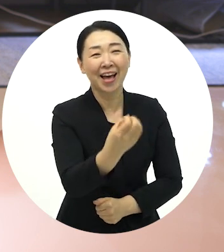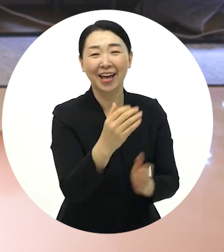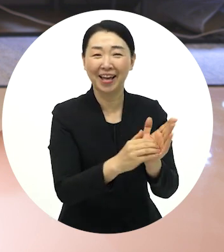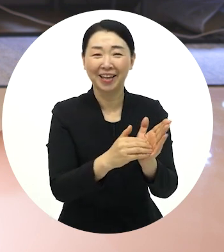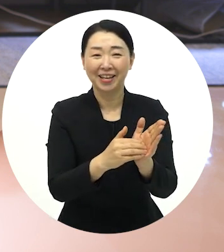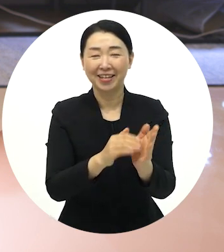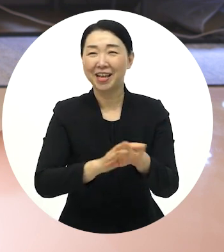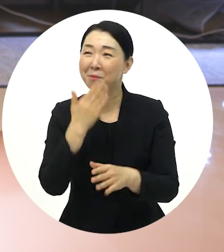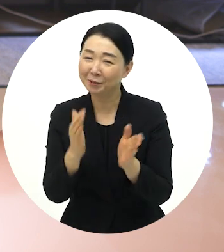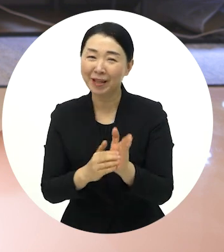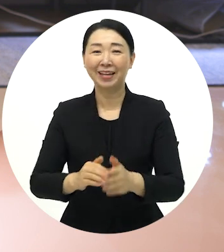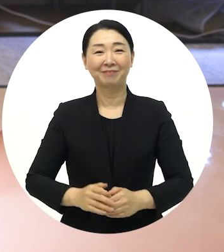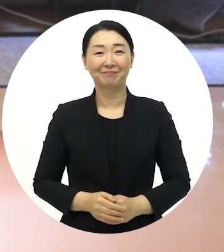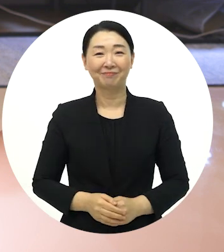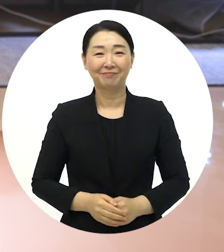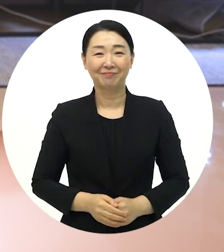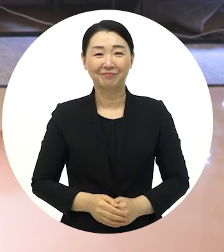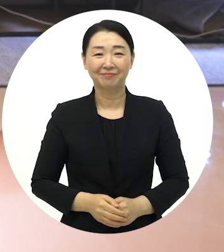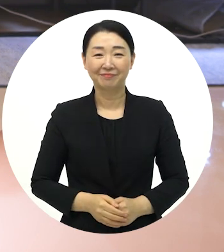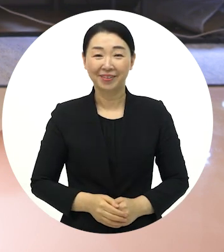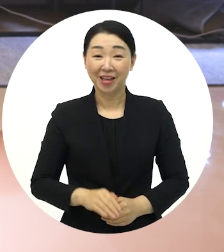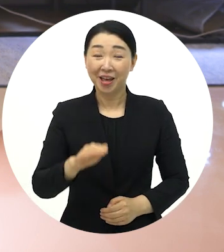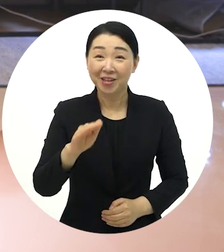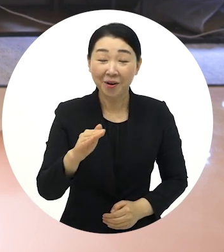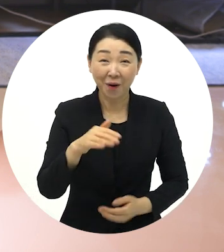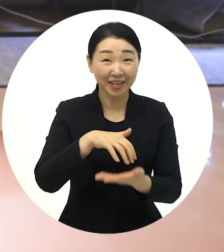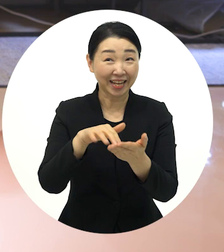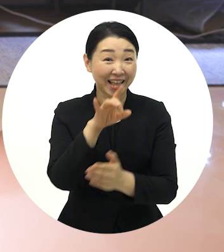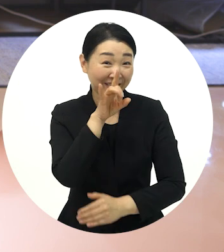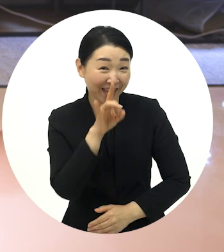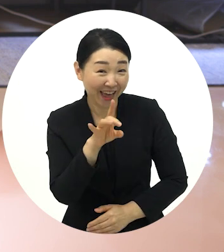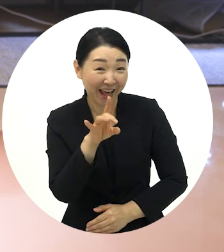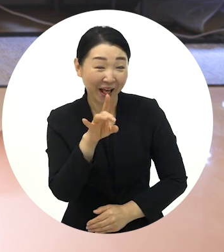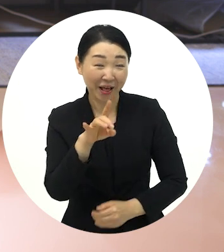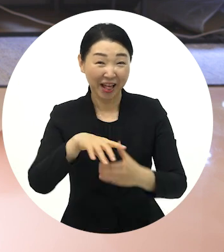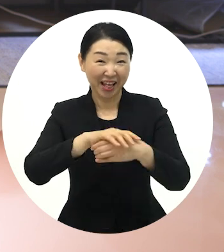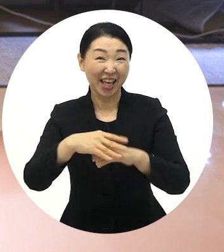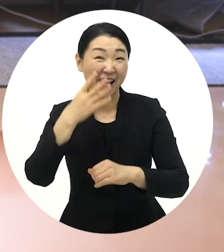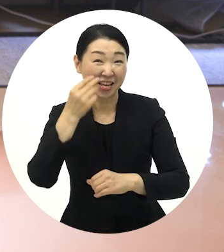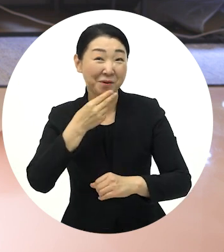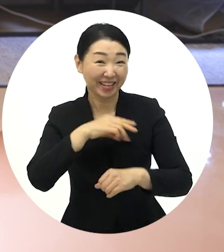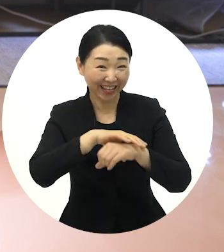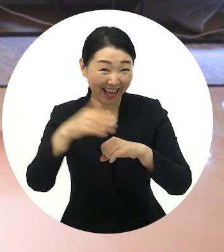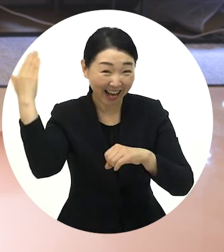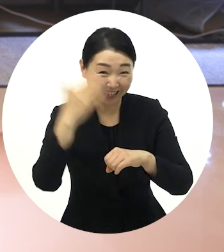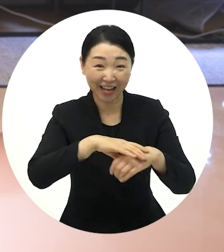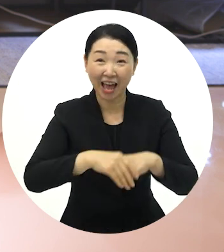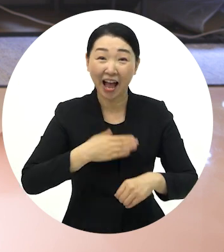엄마 나 이겼어. 아, 잘 먹었습니다. 야, 이거 코딩이 안 되나? 어? 미끈거리지 않게 깨끗이